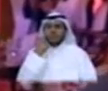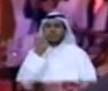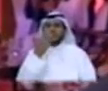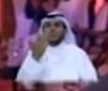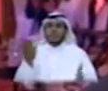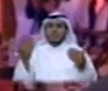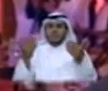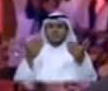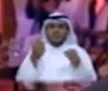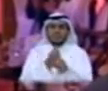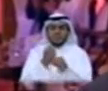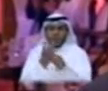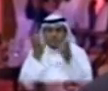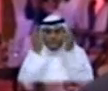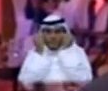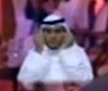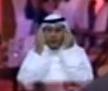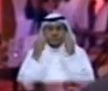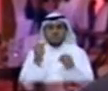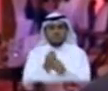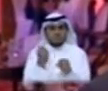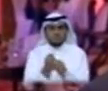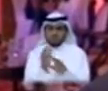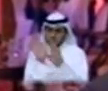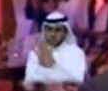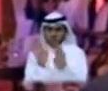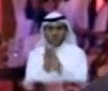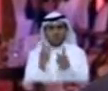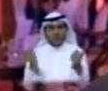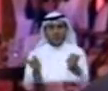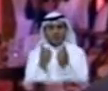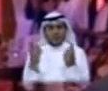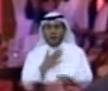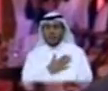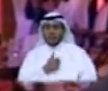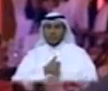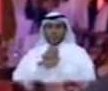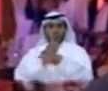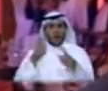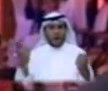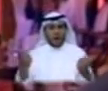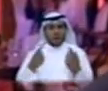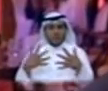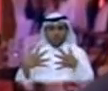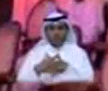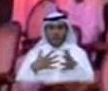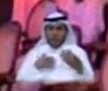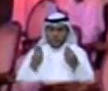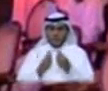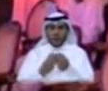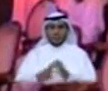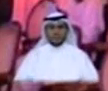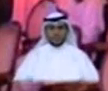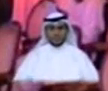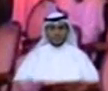مشروع قائم او في حتى خلينا نقول جانب تطوعي احنا نقدر نتبناه كشركة استثمارية.